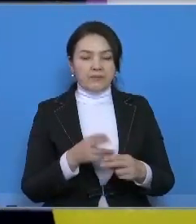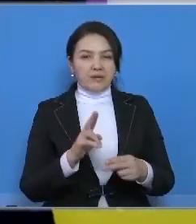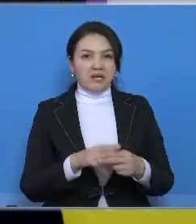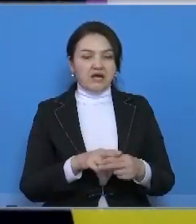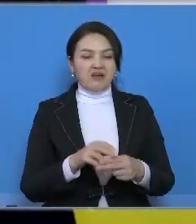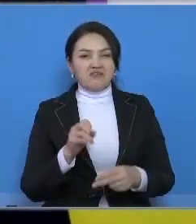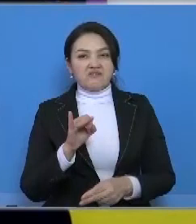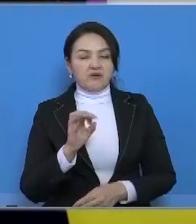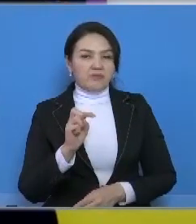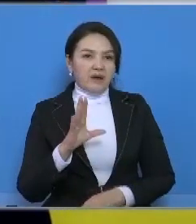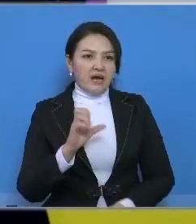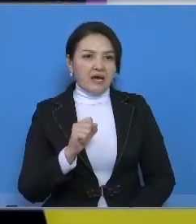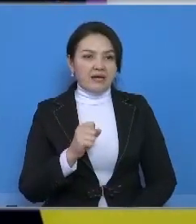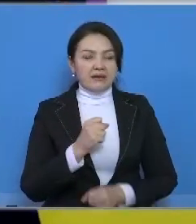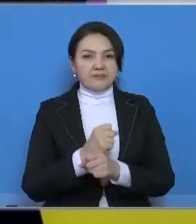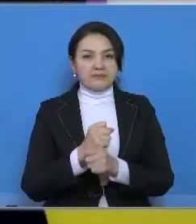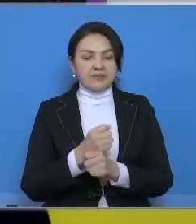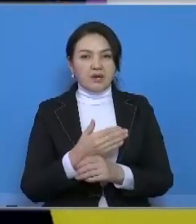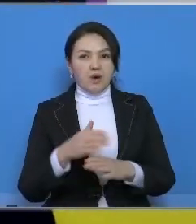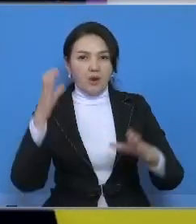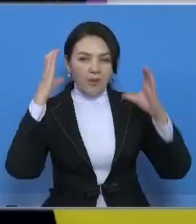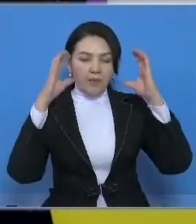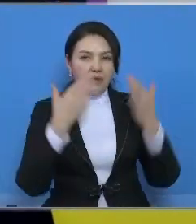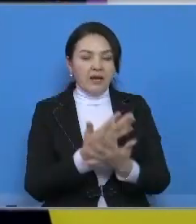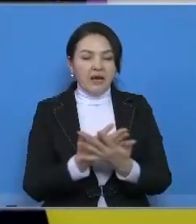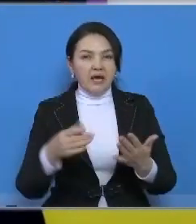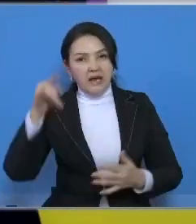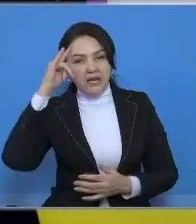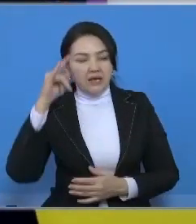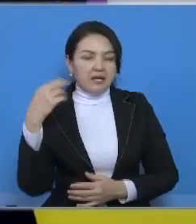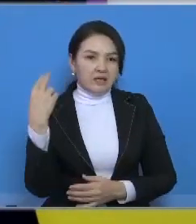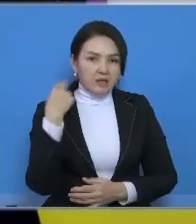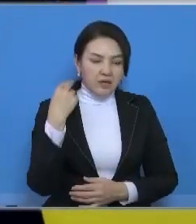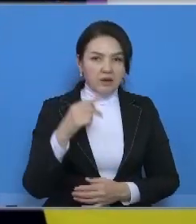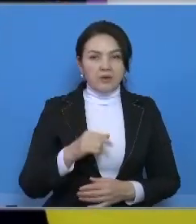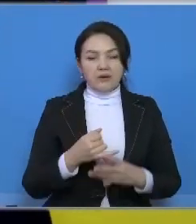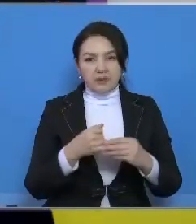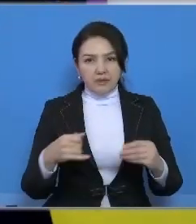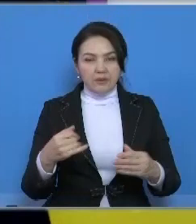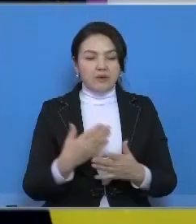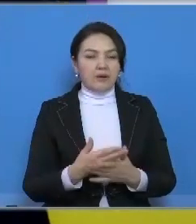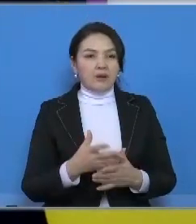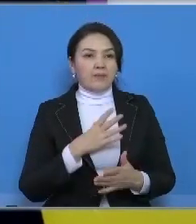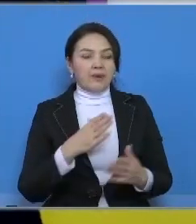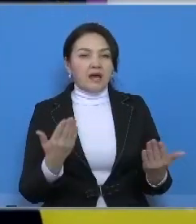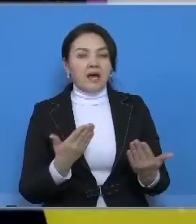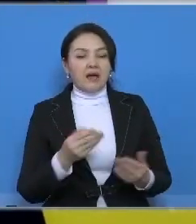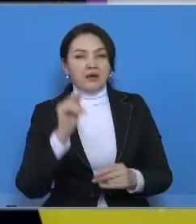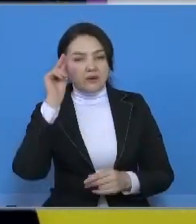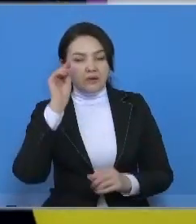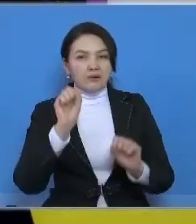форум аясында жұмыстан бөлекте универлерге әртүрлі Қазақстандағы шетелдегі оқу орындарына қалай түсуге